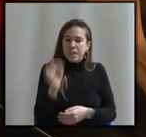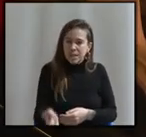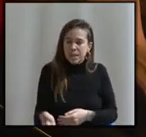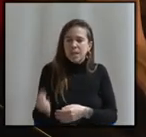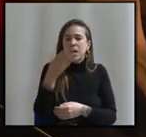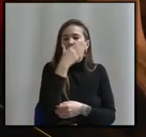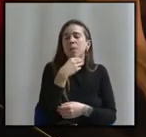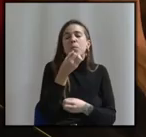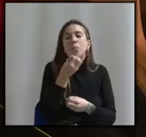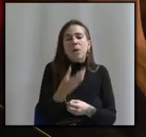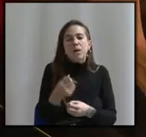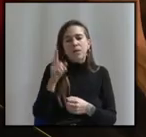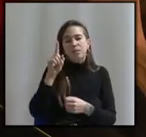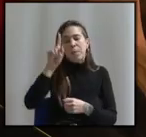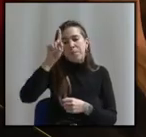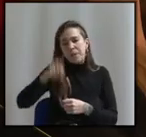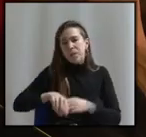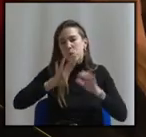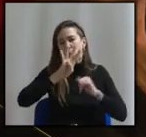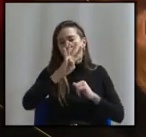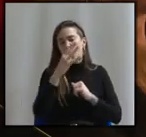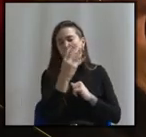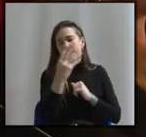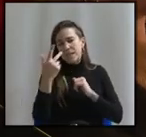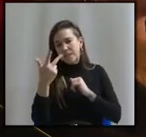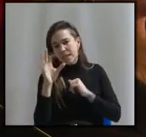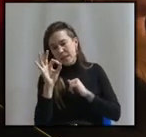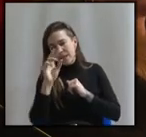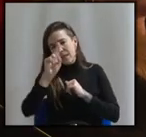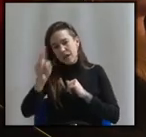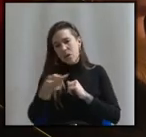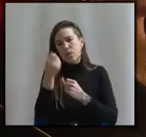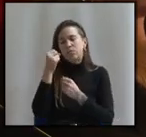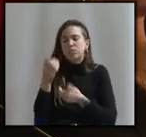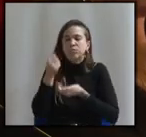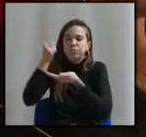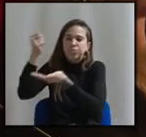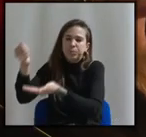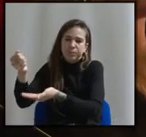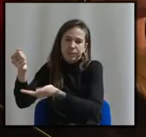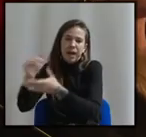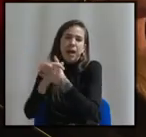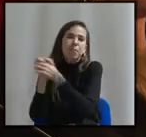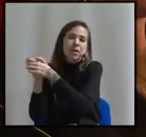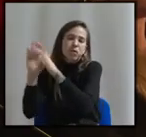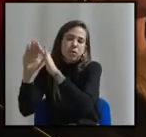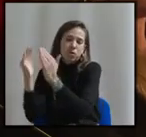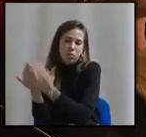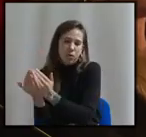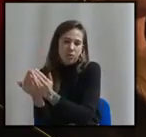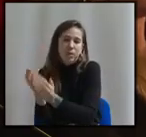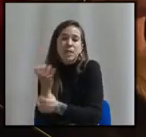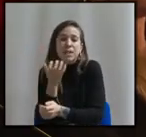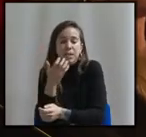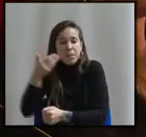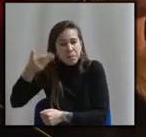de 4.933 euros, tal com es diu la moció, a l'Associació d'Amics de la Bressola, si així ha de servir per evitar